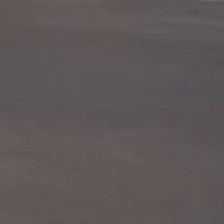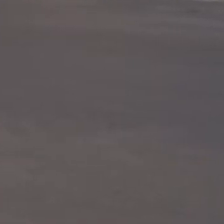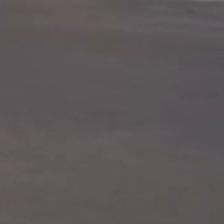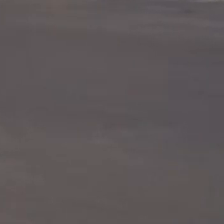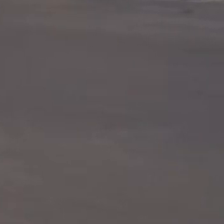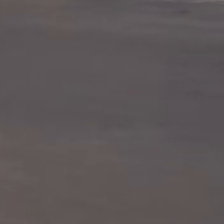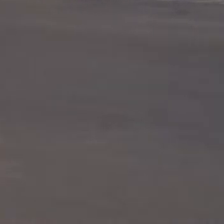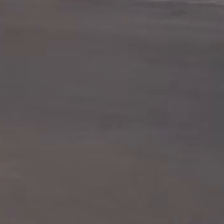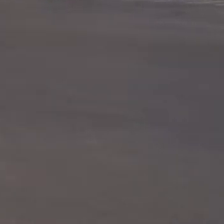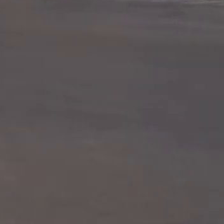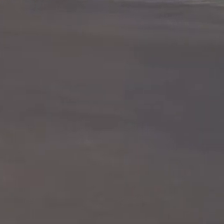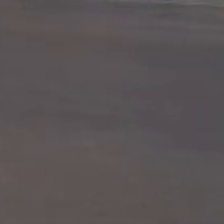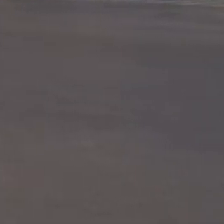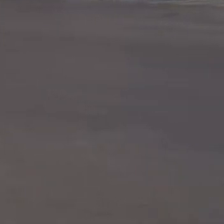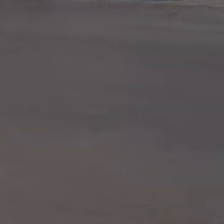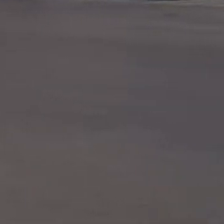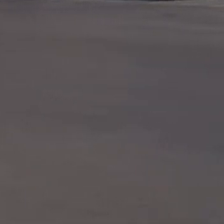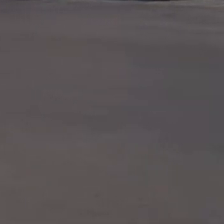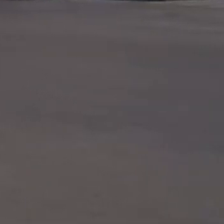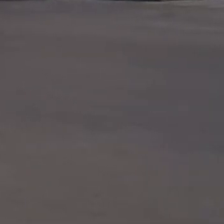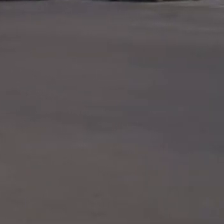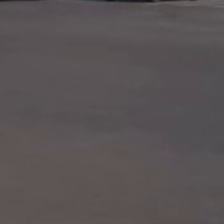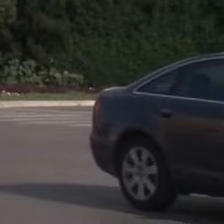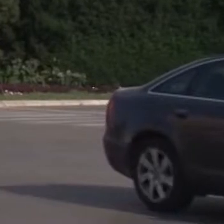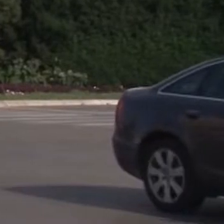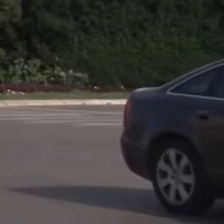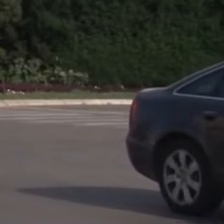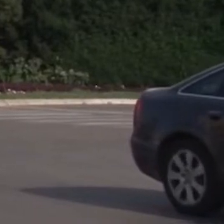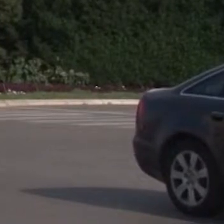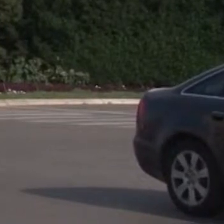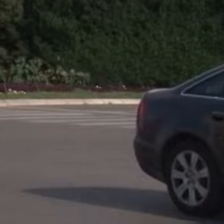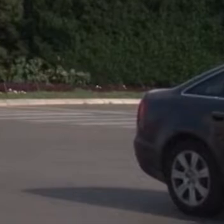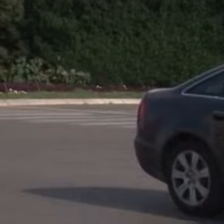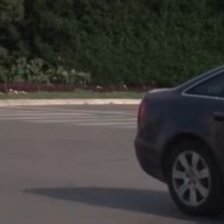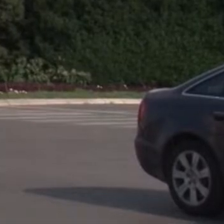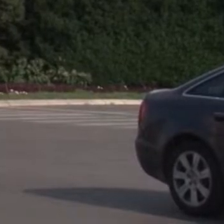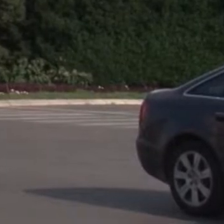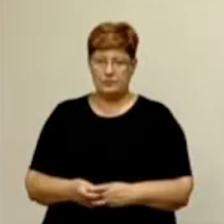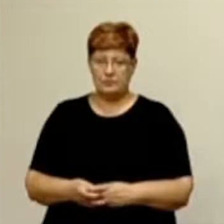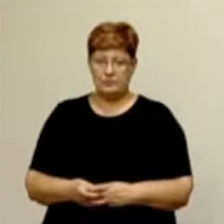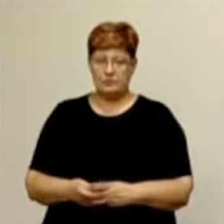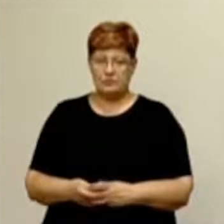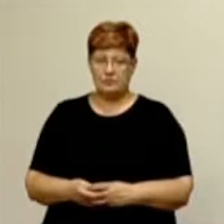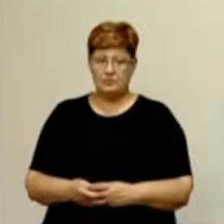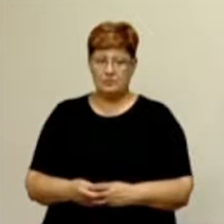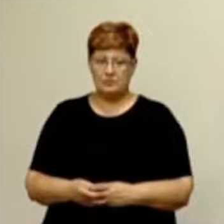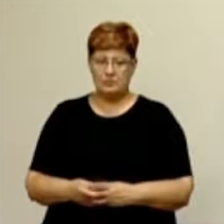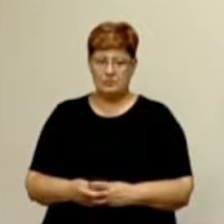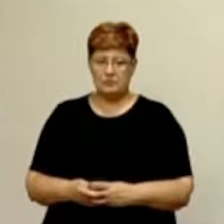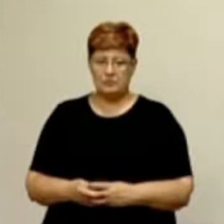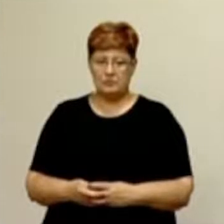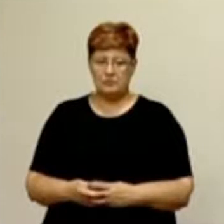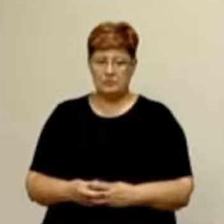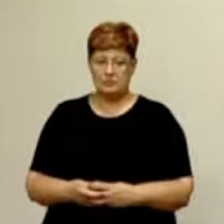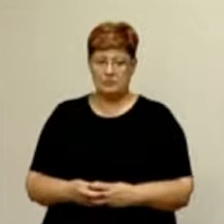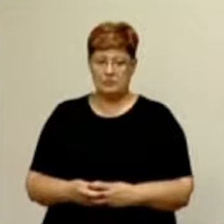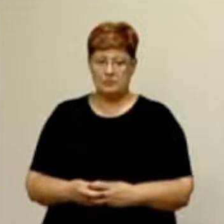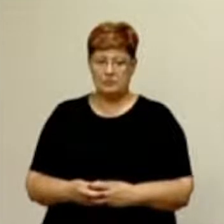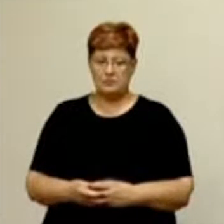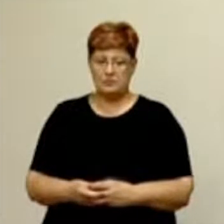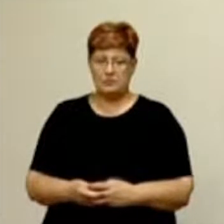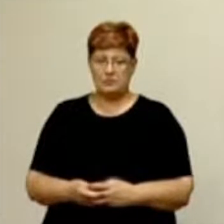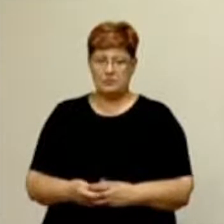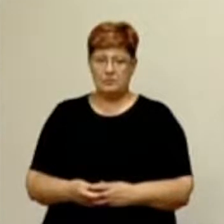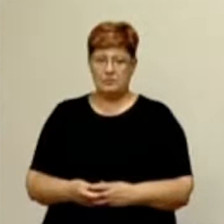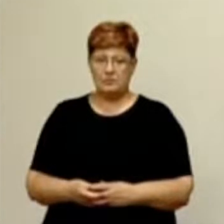Na poslednjoj sednici Skupštine Autonomne pokrajine Vojvodine dogodio se nesvakidašnji skandal. Prava da se obrati poslanicima, ali i